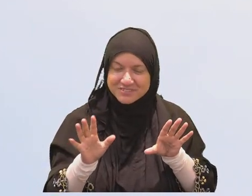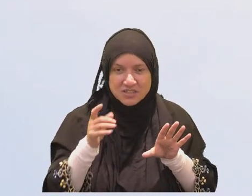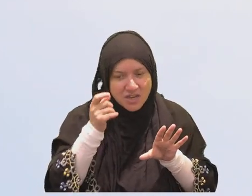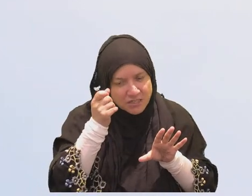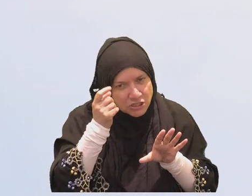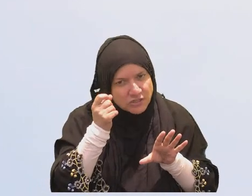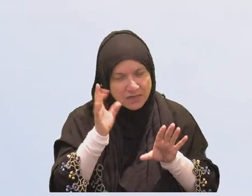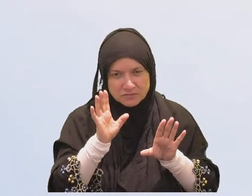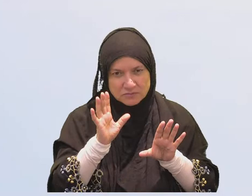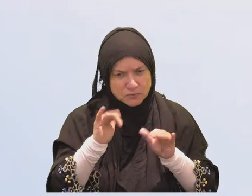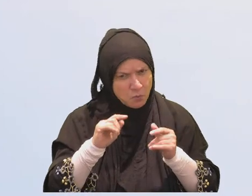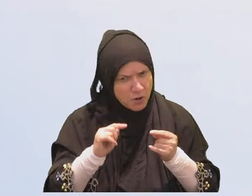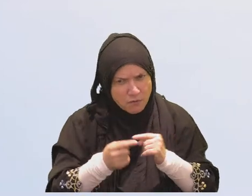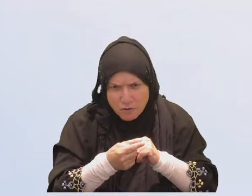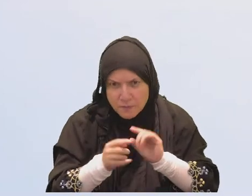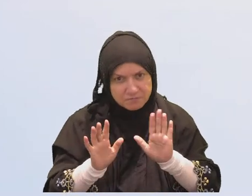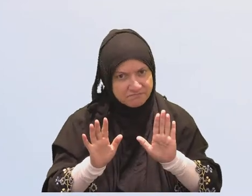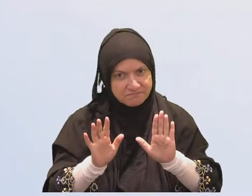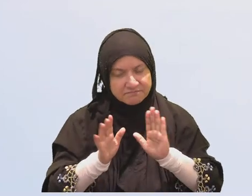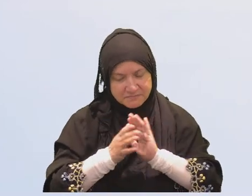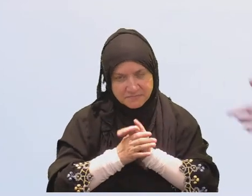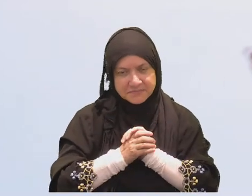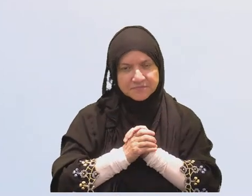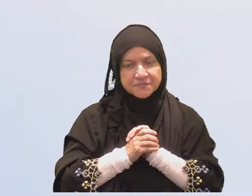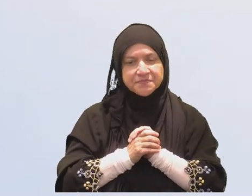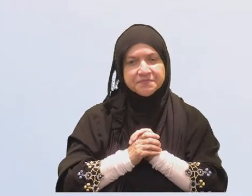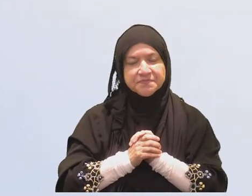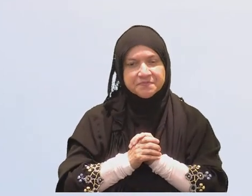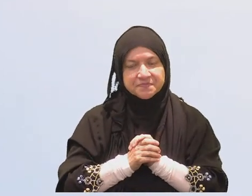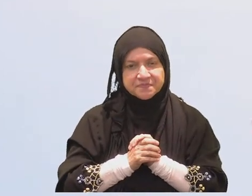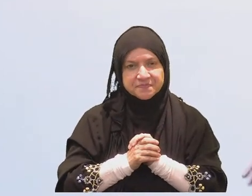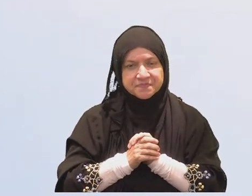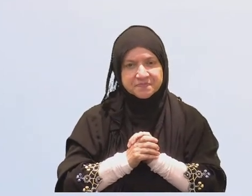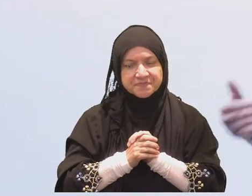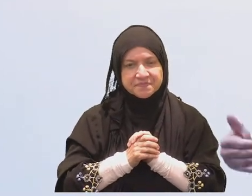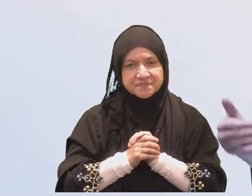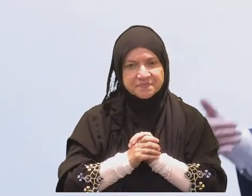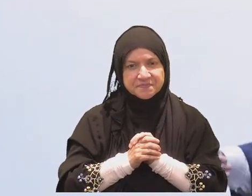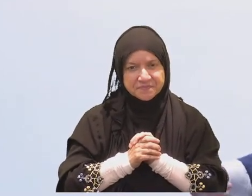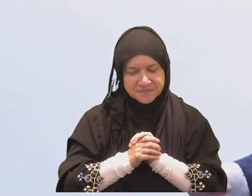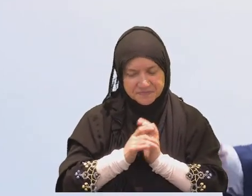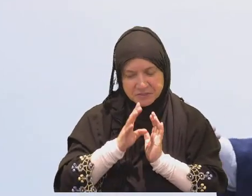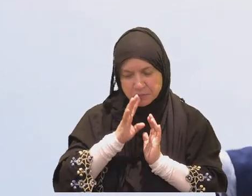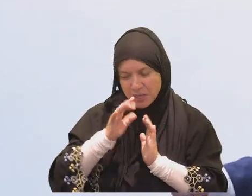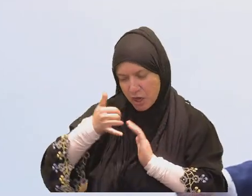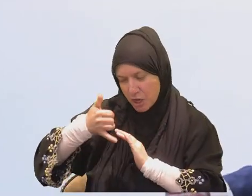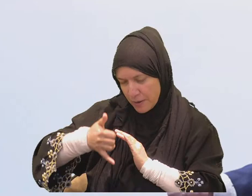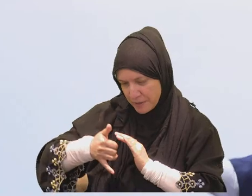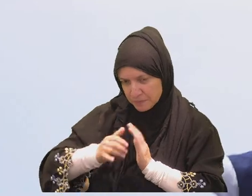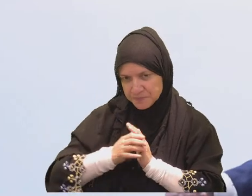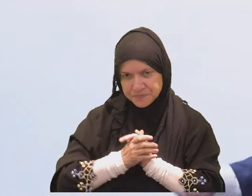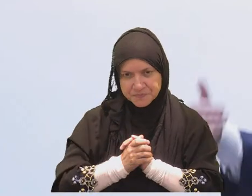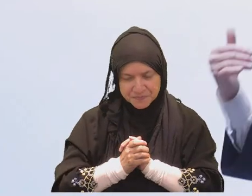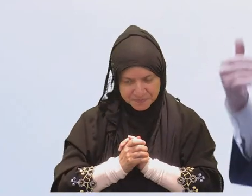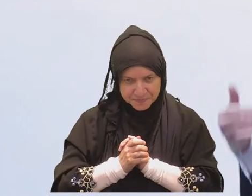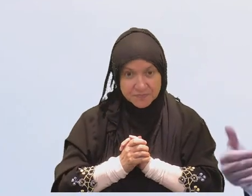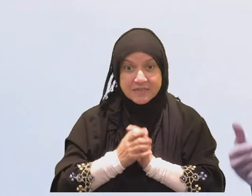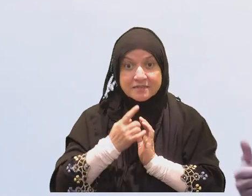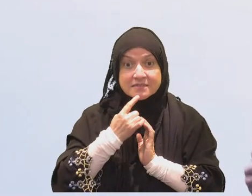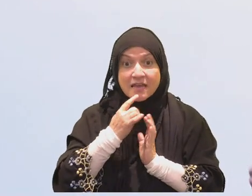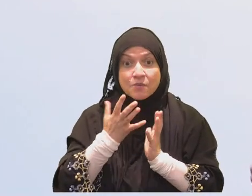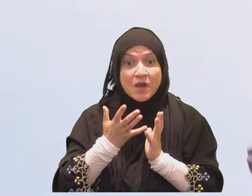وَلَا تَقْتُلُ النَّفْسَ الَّتِي حَرَّمُ اللَّهُ إِلَّا بِالْحَقِّ. Don't kill the life Allah, take the life Allah